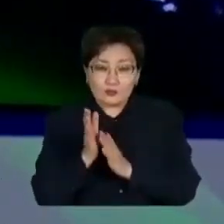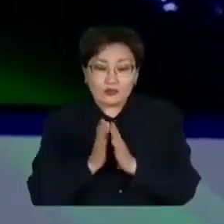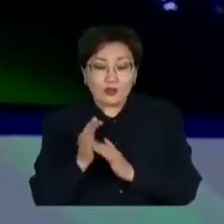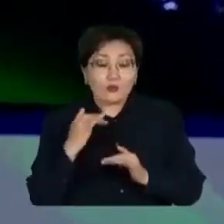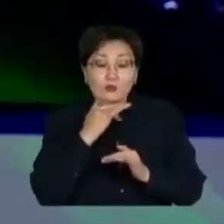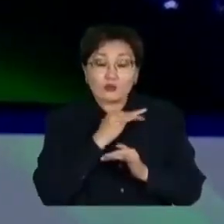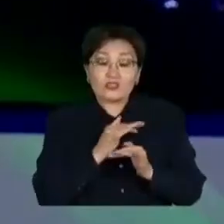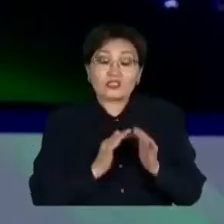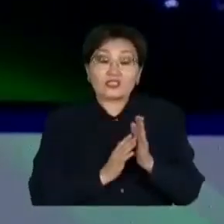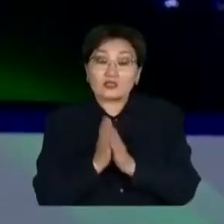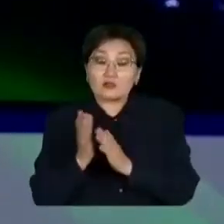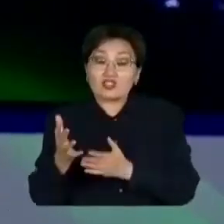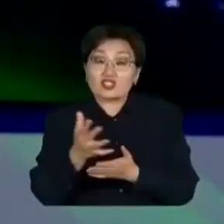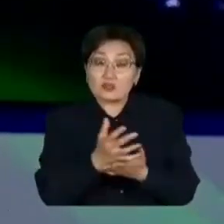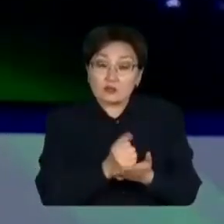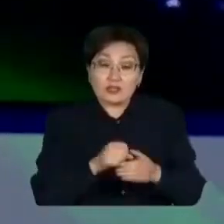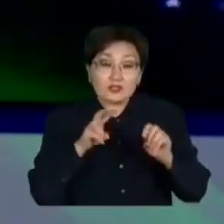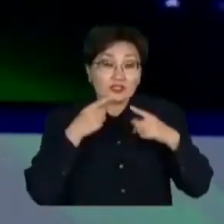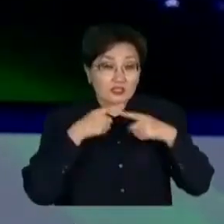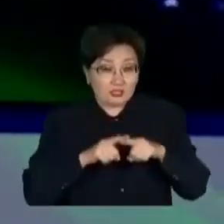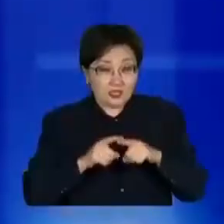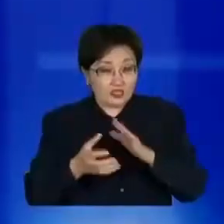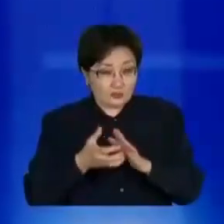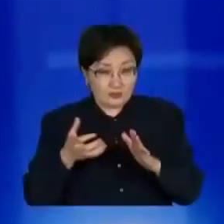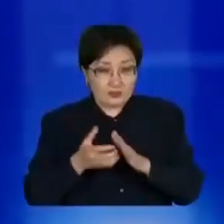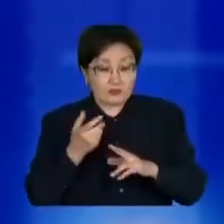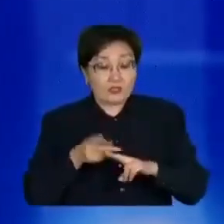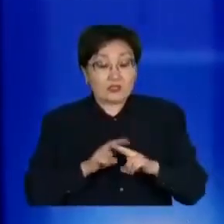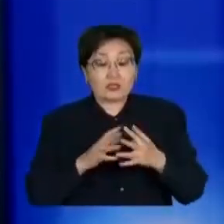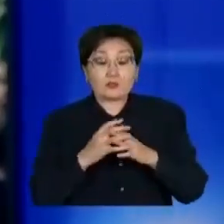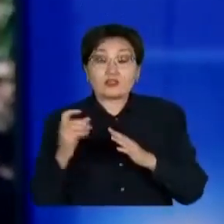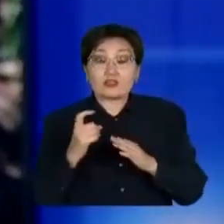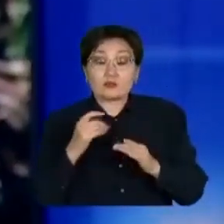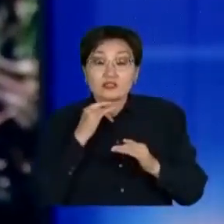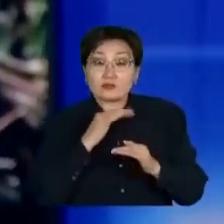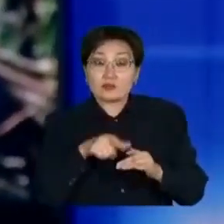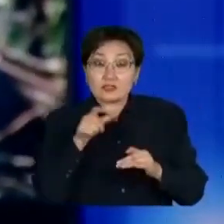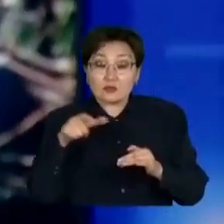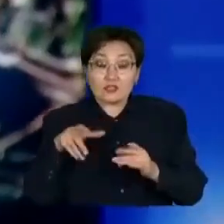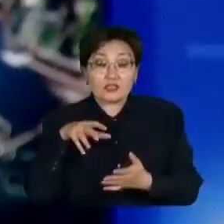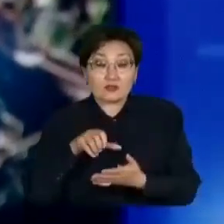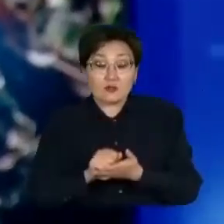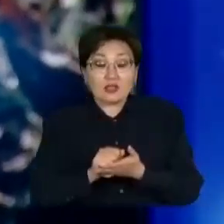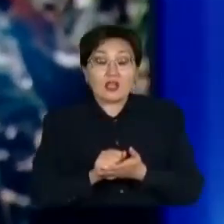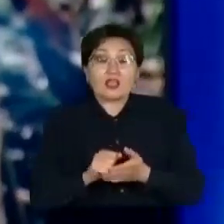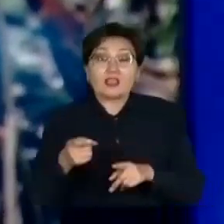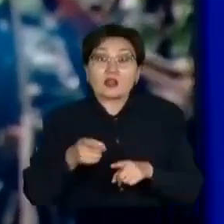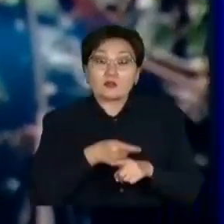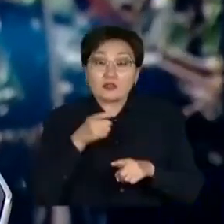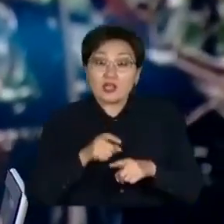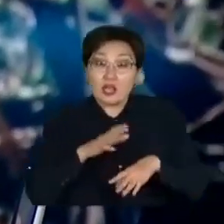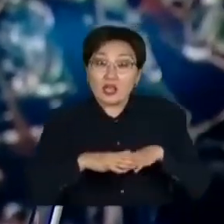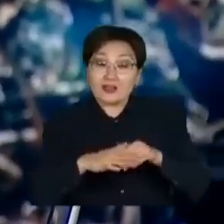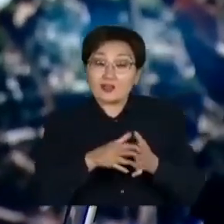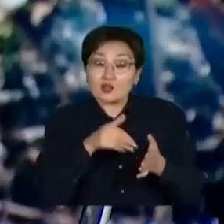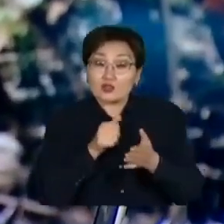мол дақылды жинайтын техника тапшы. Сондықтан шаруалар жүздеген адамды жалдап, өнімді әлі күнге дейін қолмен